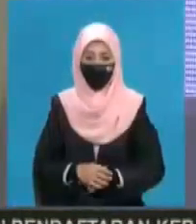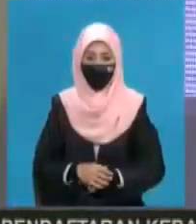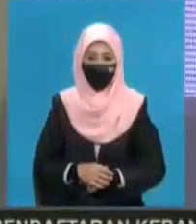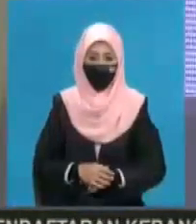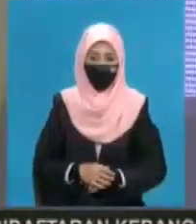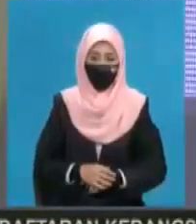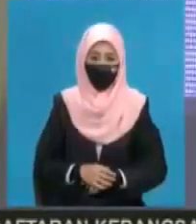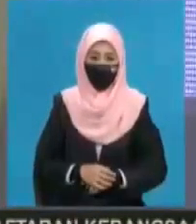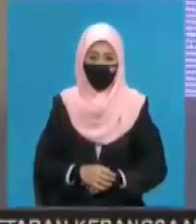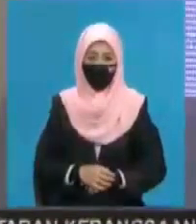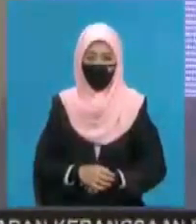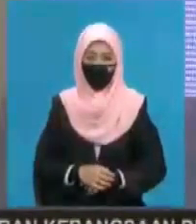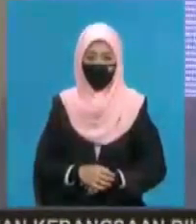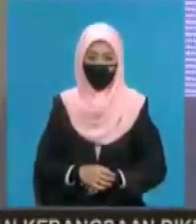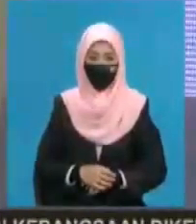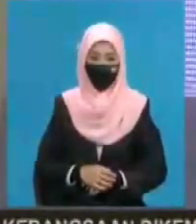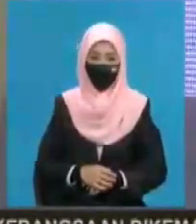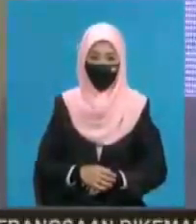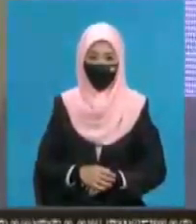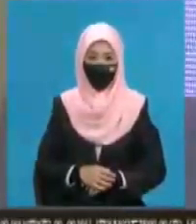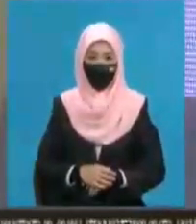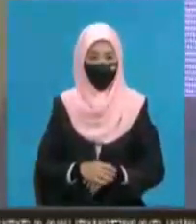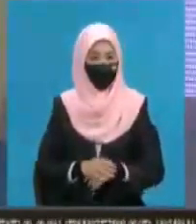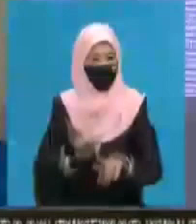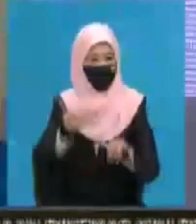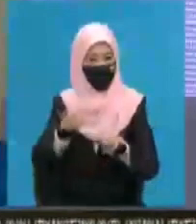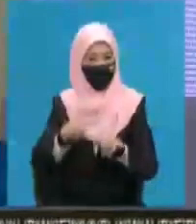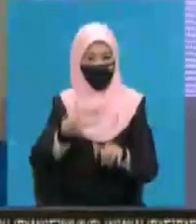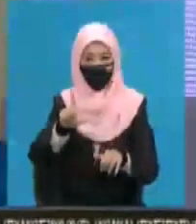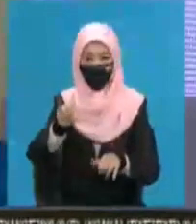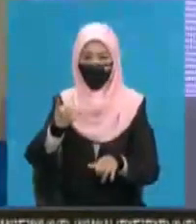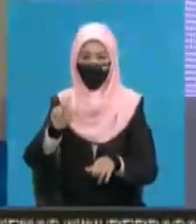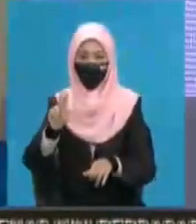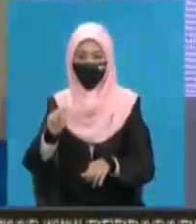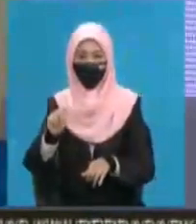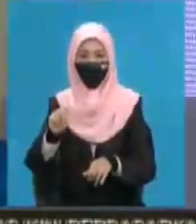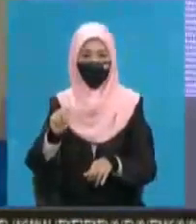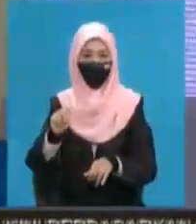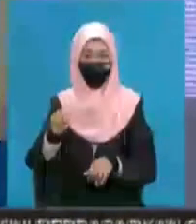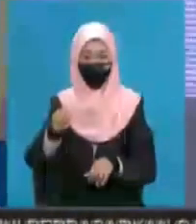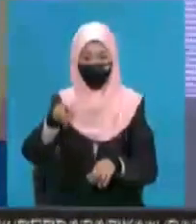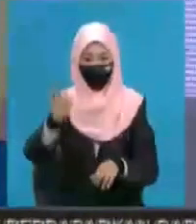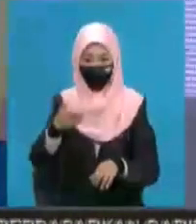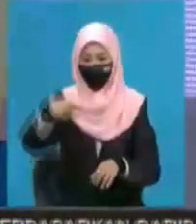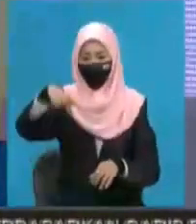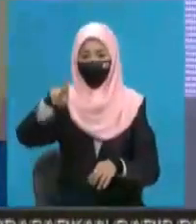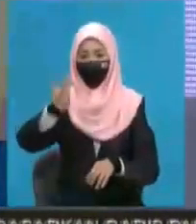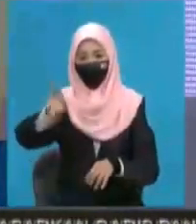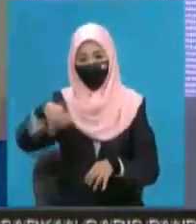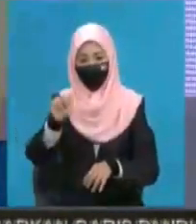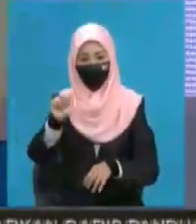Hai diakses IMEI juga heboh cerita cindeltox lagu setiausaha kumpul jam Jelaskan